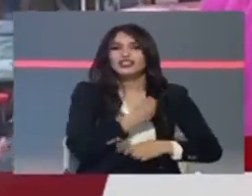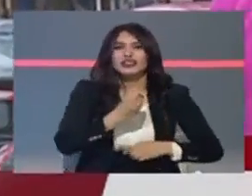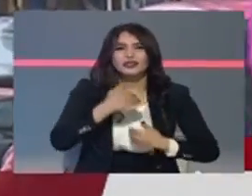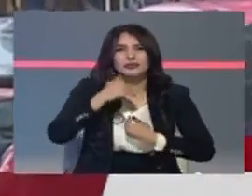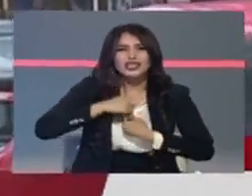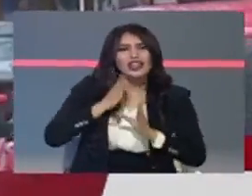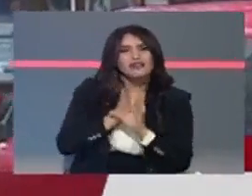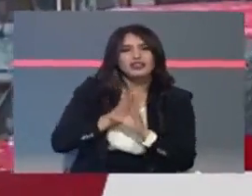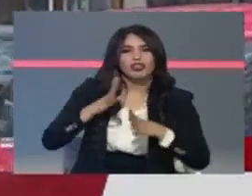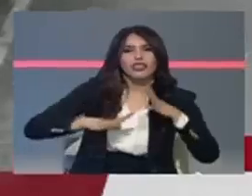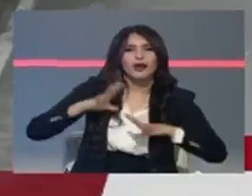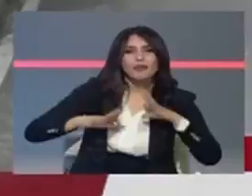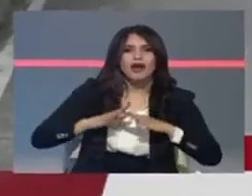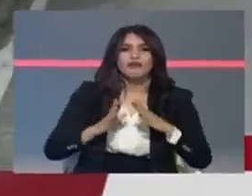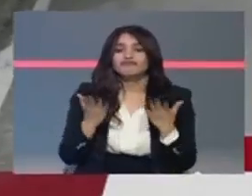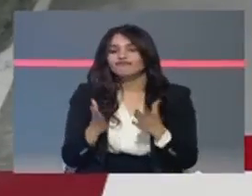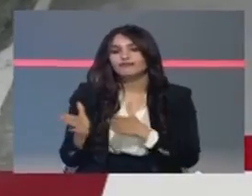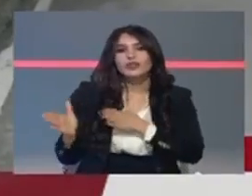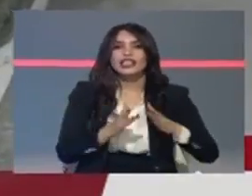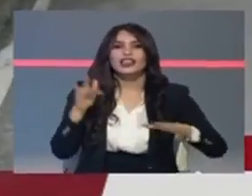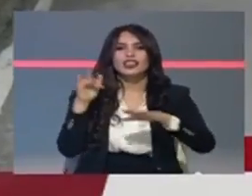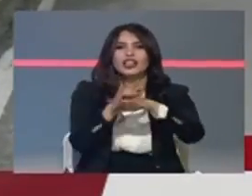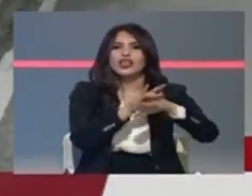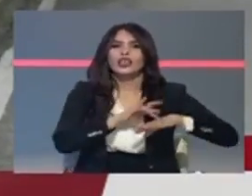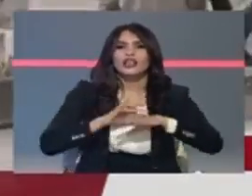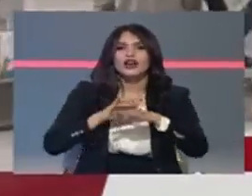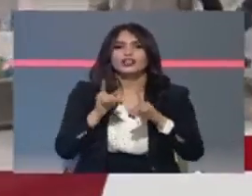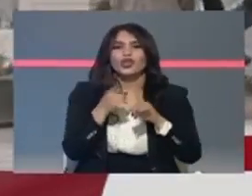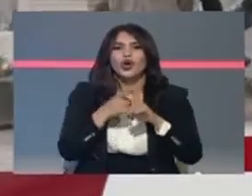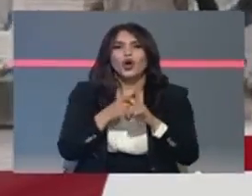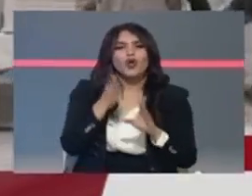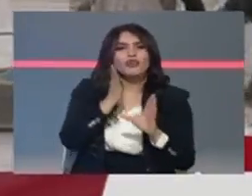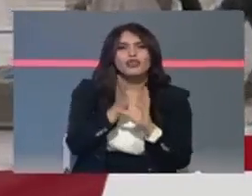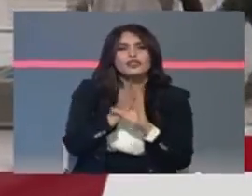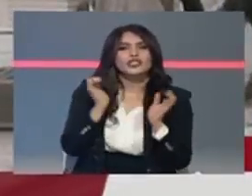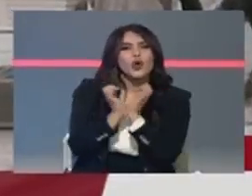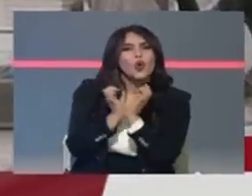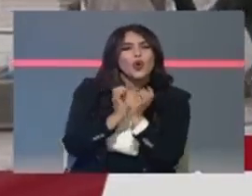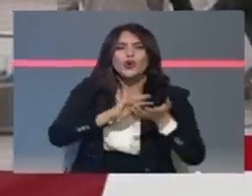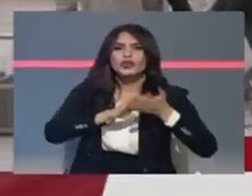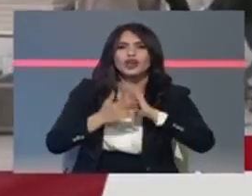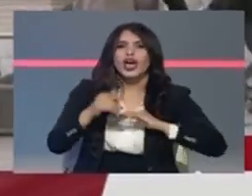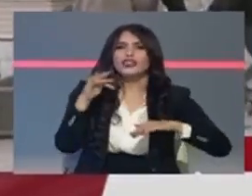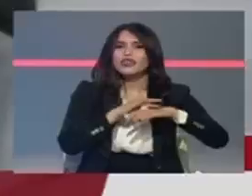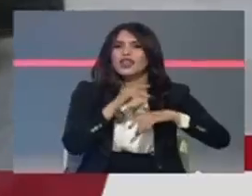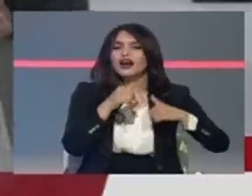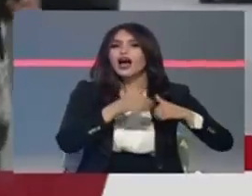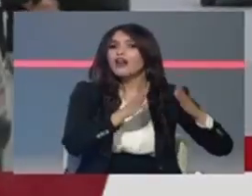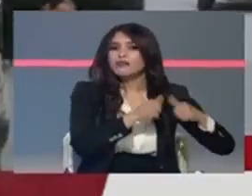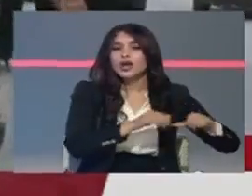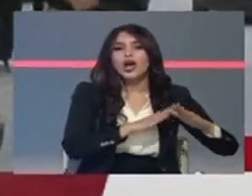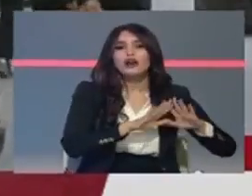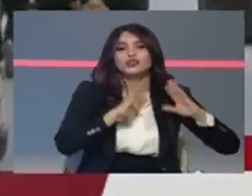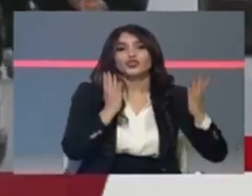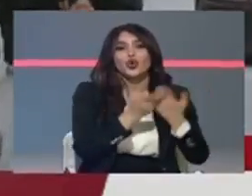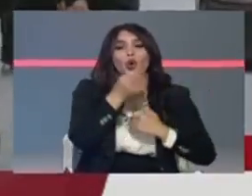تعبوا والكبار نفسيتهم تعبوا. تأثيرات على الجانب النفسي والاجتماعي يخلفها الحجر الصحي العام، يقول